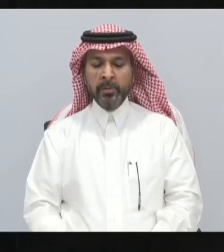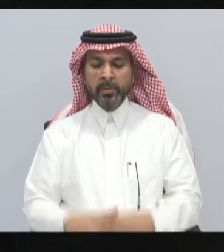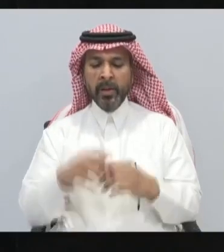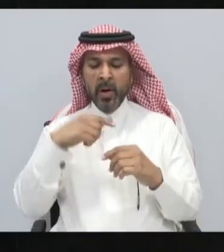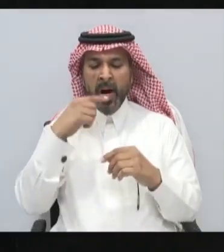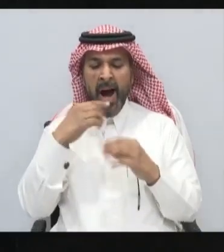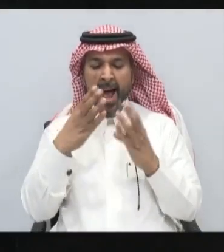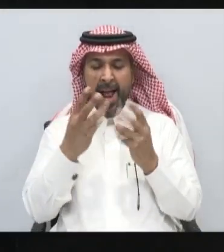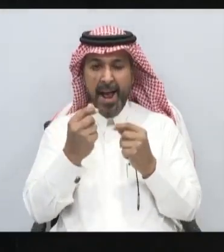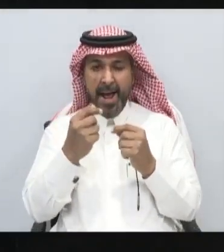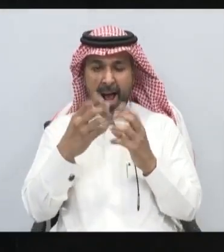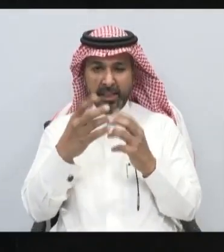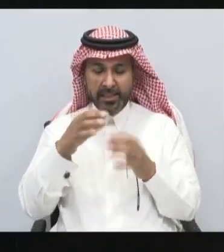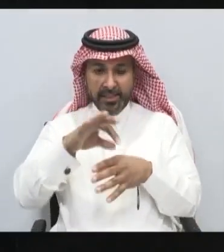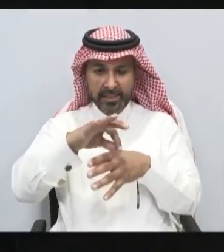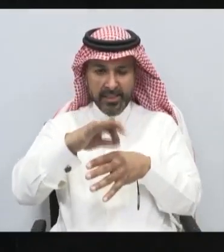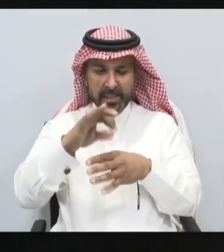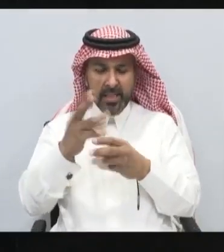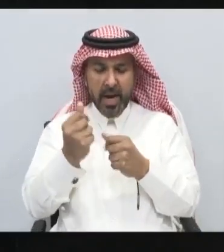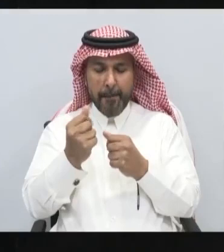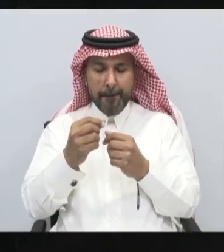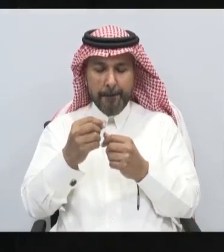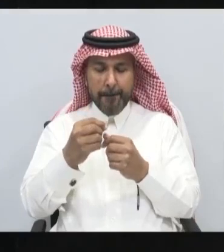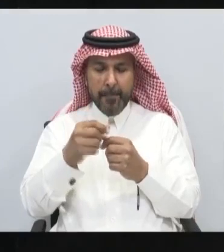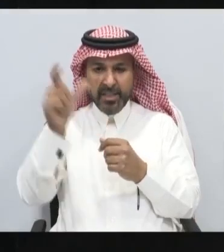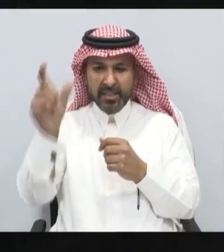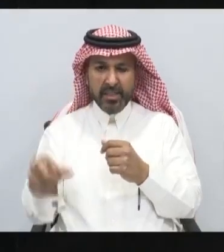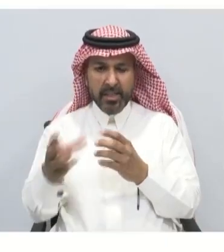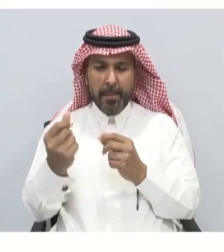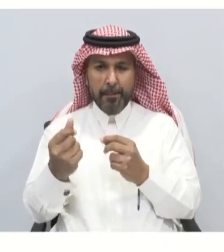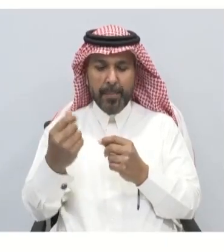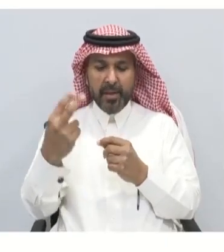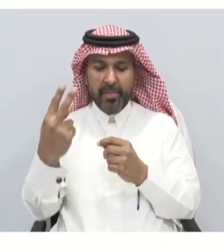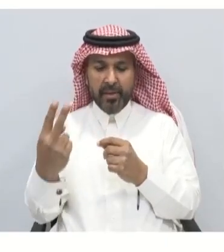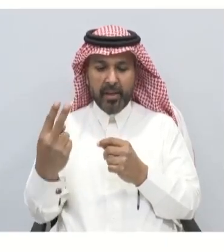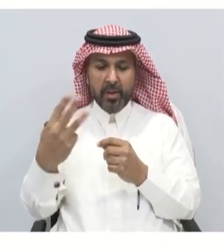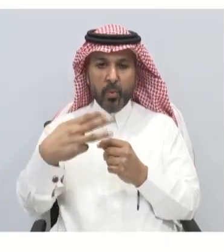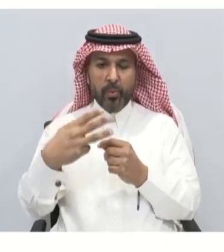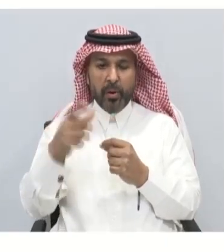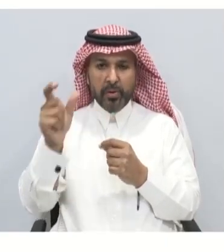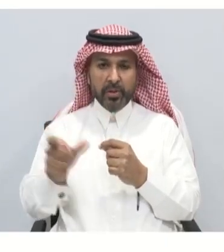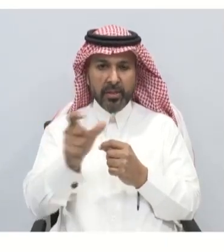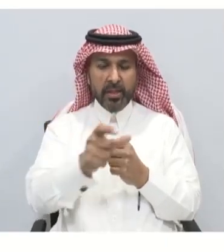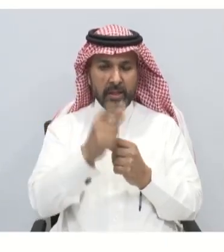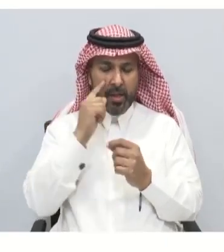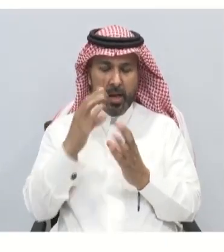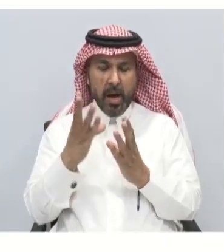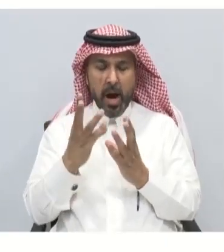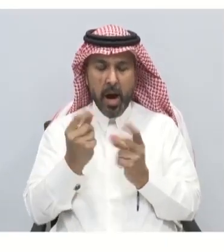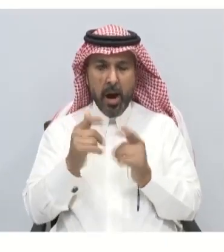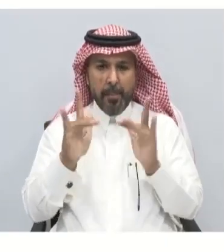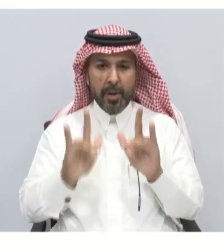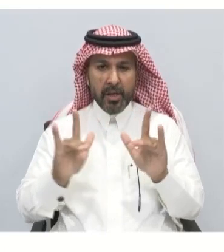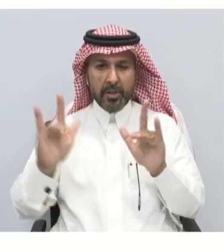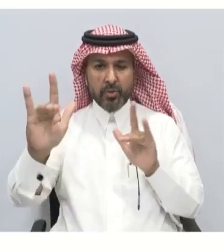بالتي بعده ما راح نستفيد ايضا منه فبن شوف فاذا كان